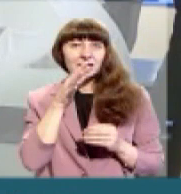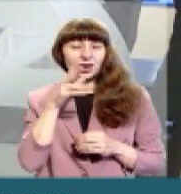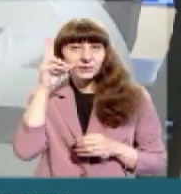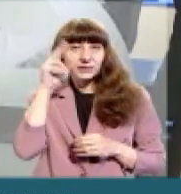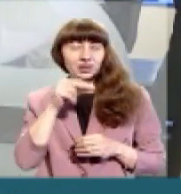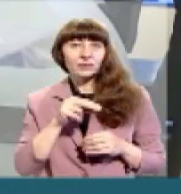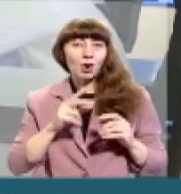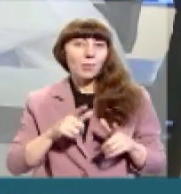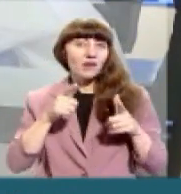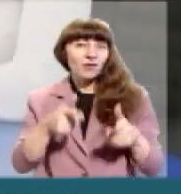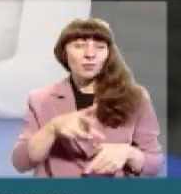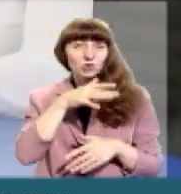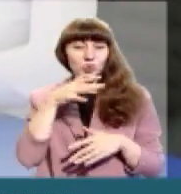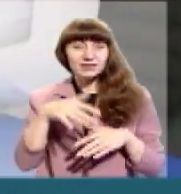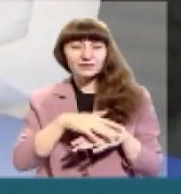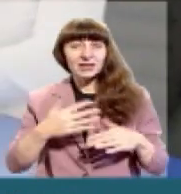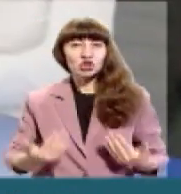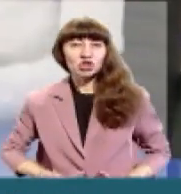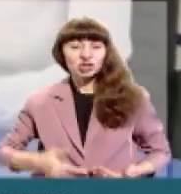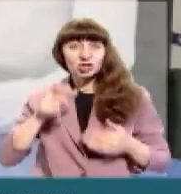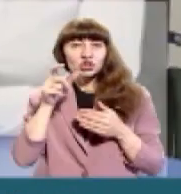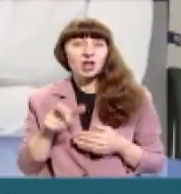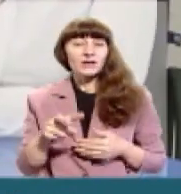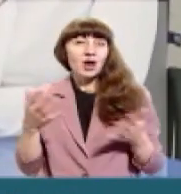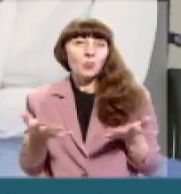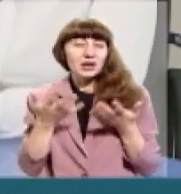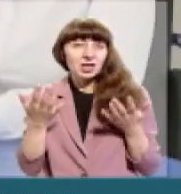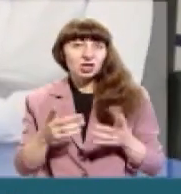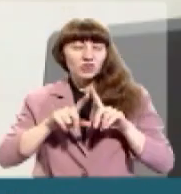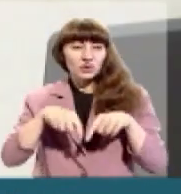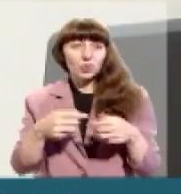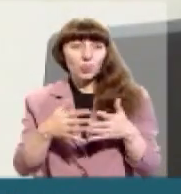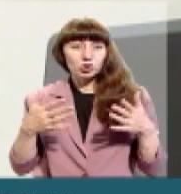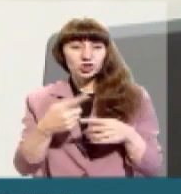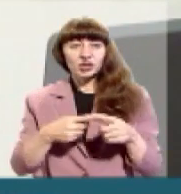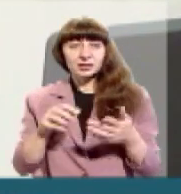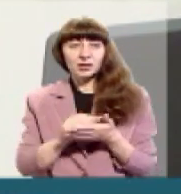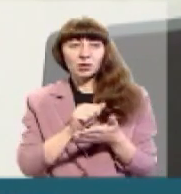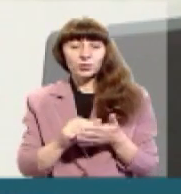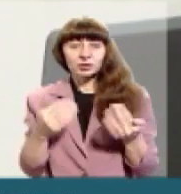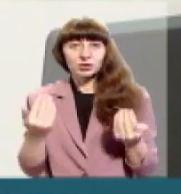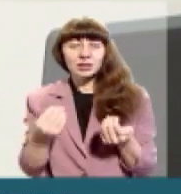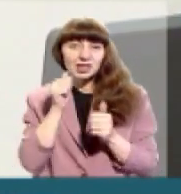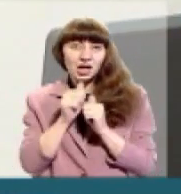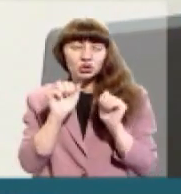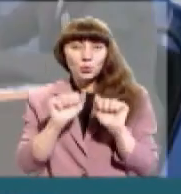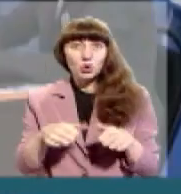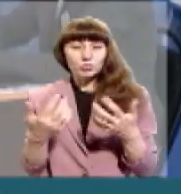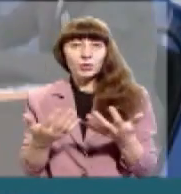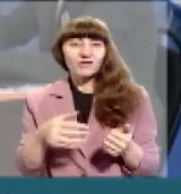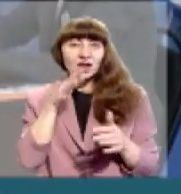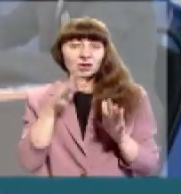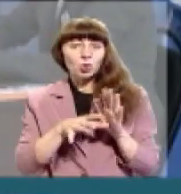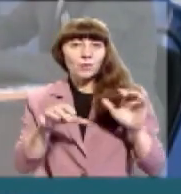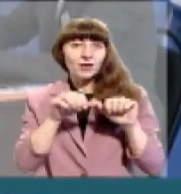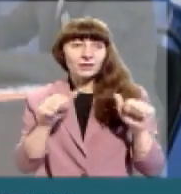цифровизация проникла во многие сферы деятельности человека, в том числе облегчила процесс выдачи большинства документов, которые сегодня каждый может получить в электронном